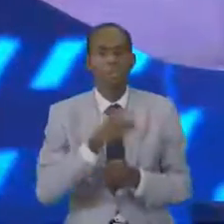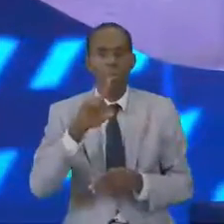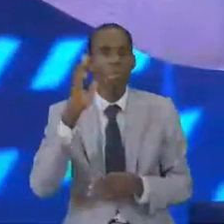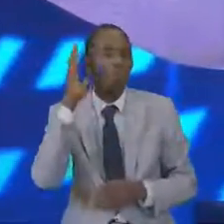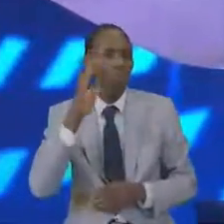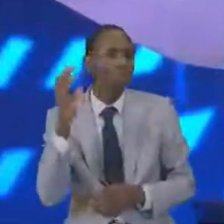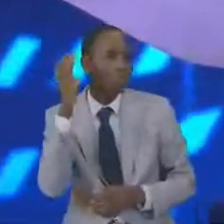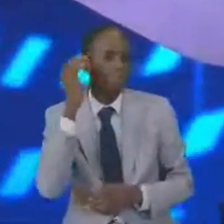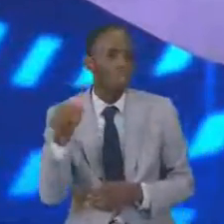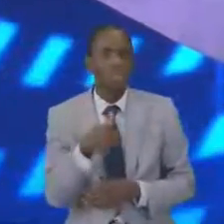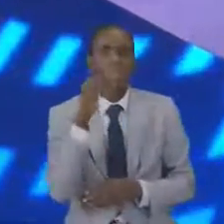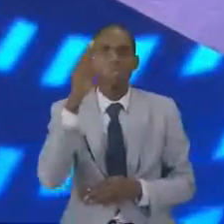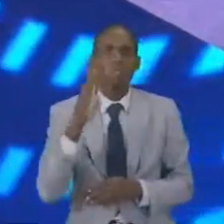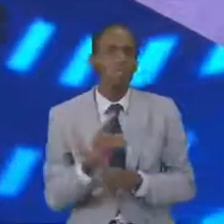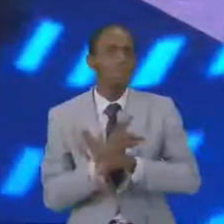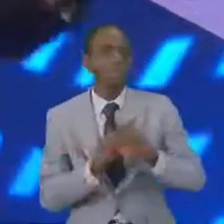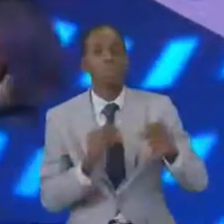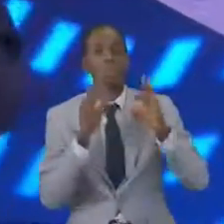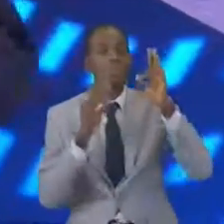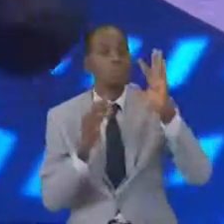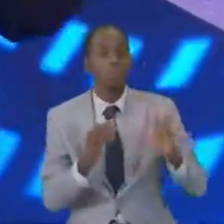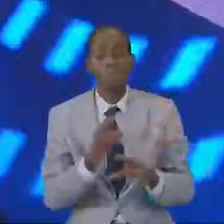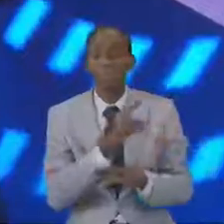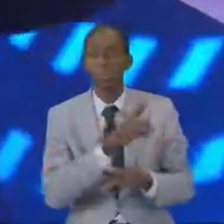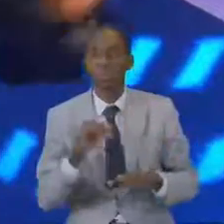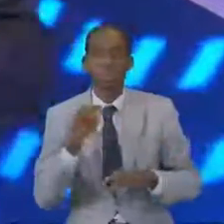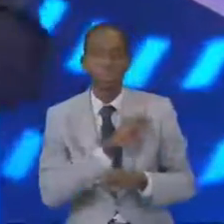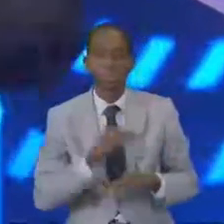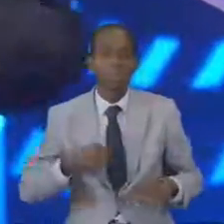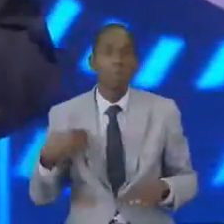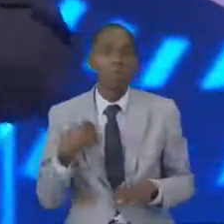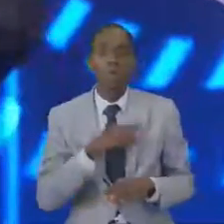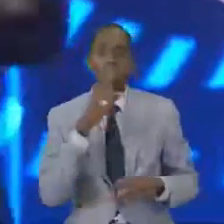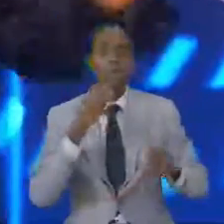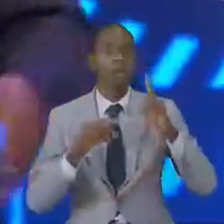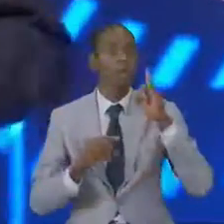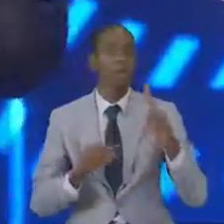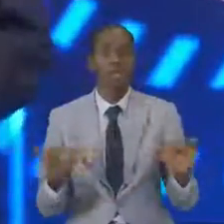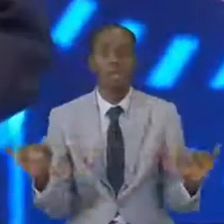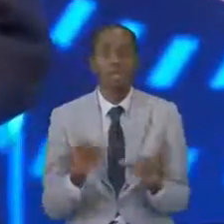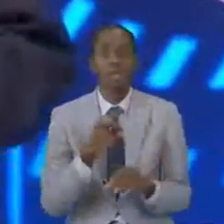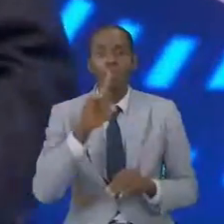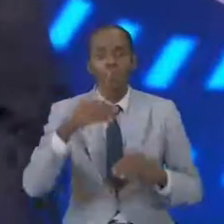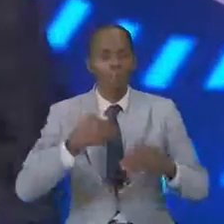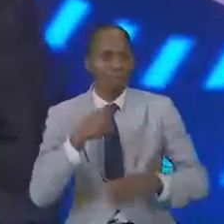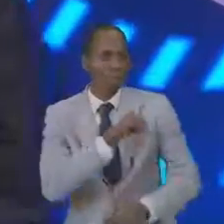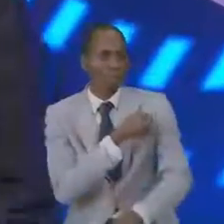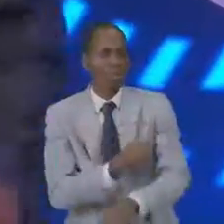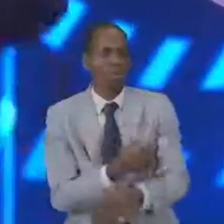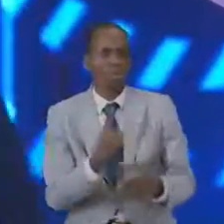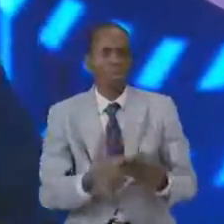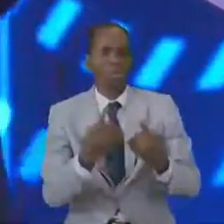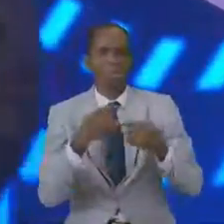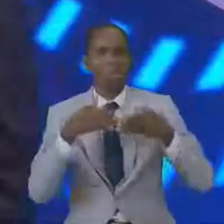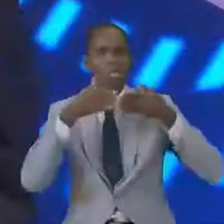écouter un autre peuple aucun passé personne nous sommes il y a plus de patients nous sommes tous les mêmes nous sommes tous au pire